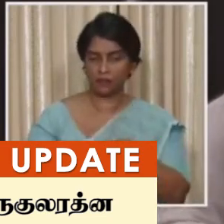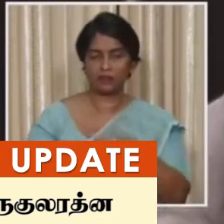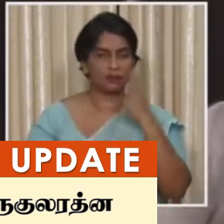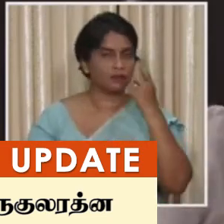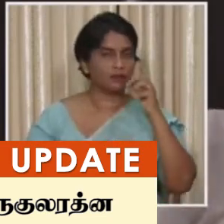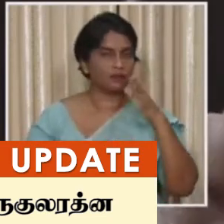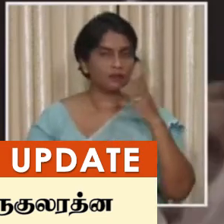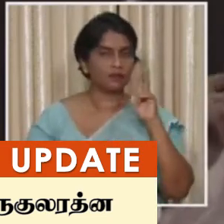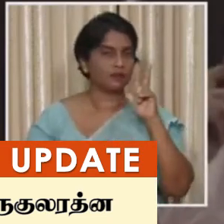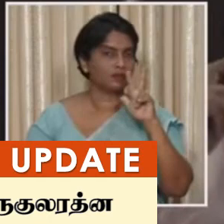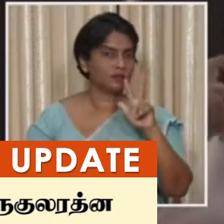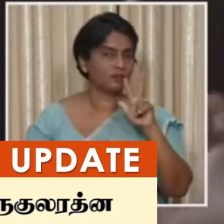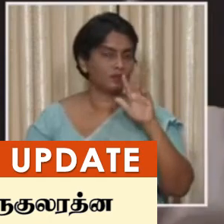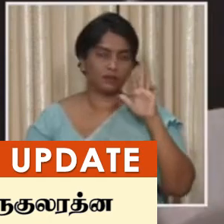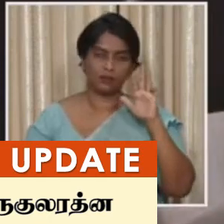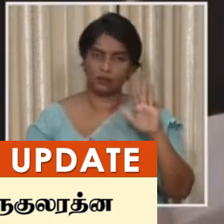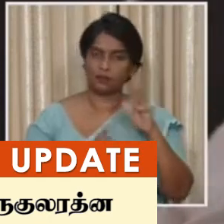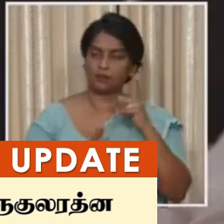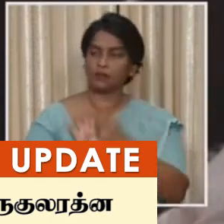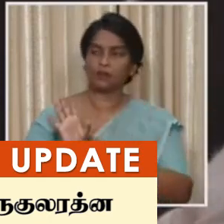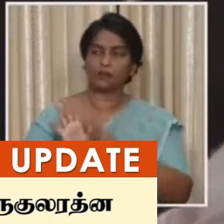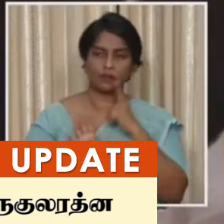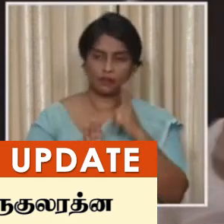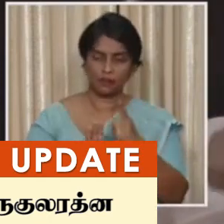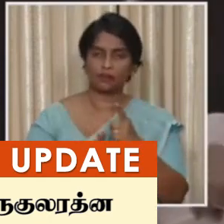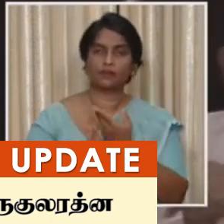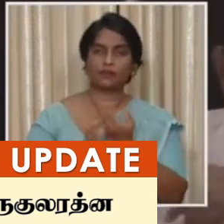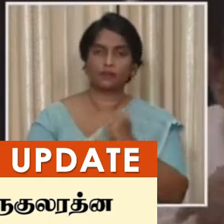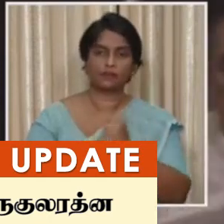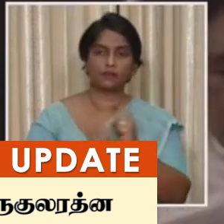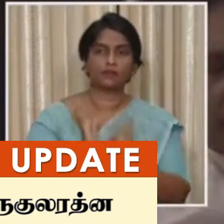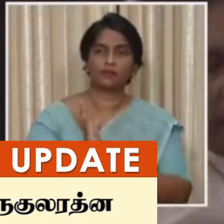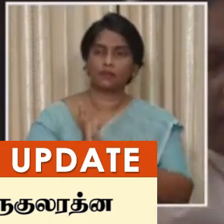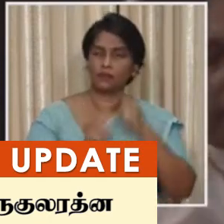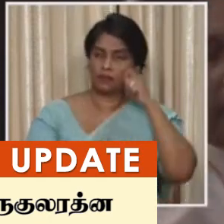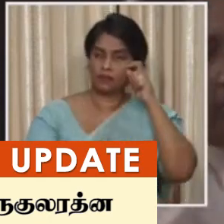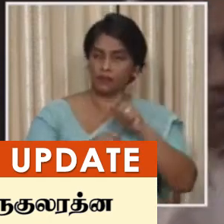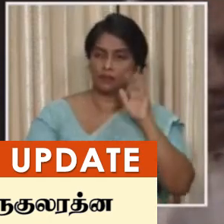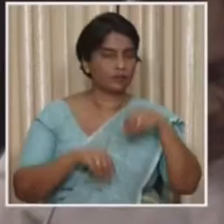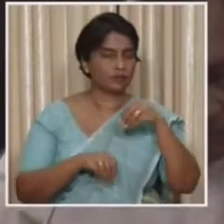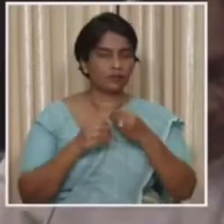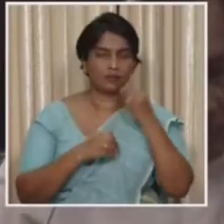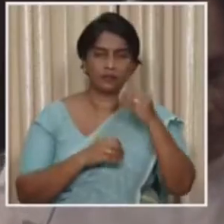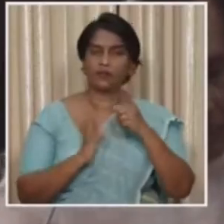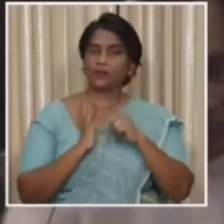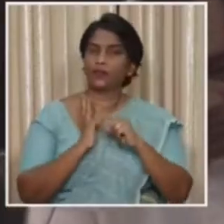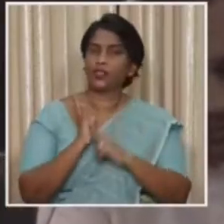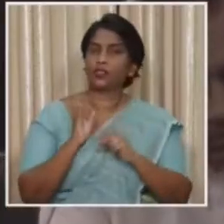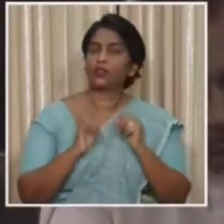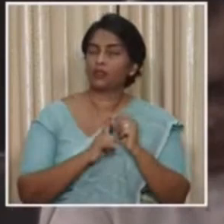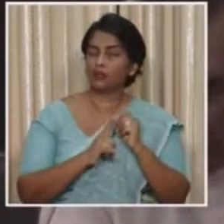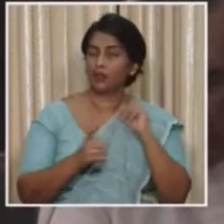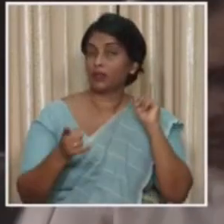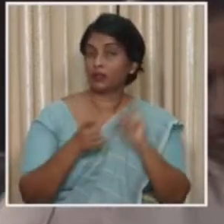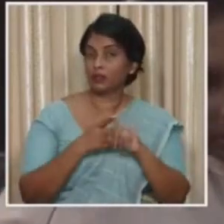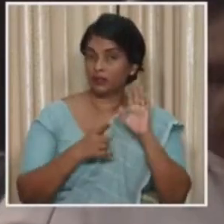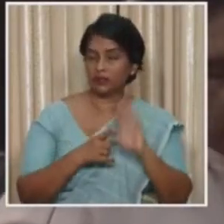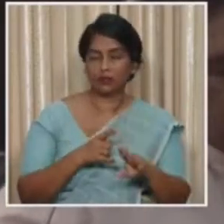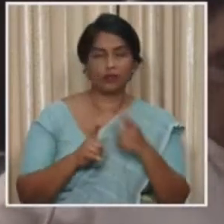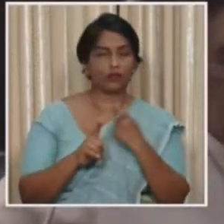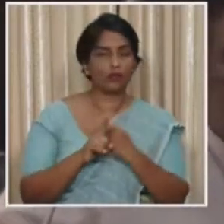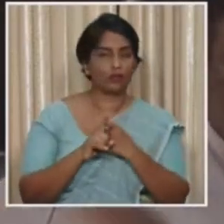1989 ஆண்டு அந்த மக்களால் பாராளுமன்றத்துக்கு ஐக்கிய தேசிய கட்சியினூடாக தெரிவு செய்யப்பட்ட குருகுலரத்ன